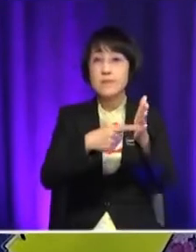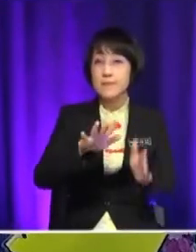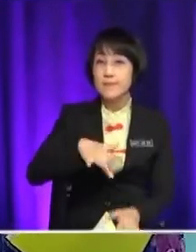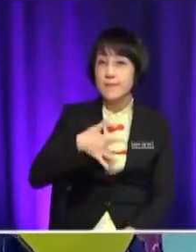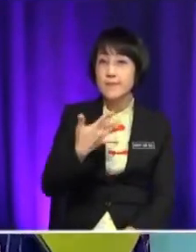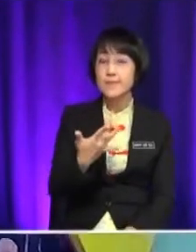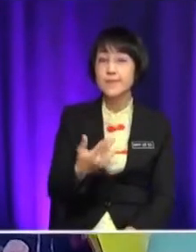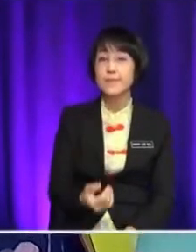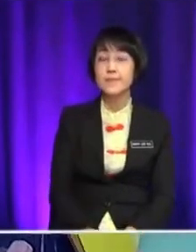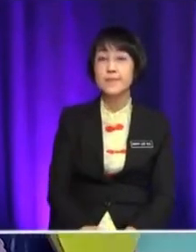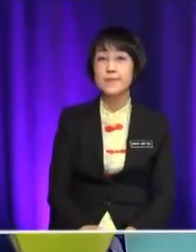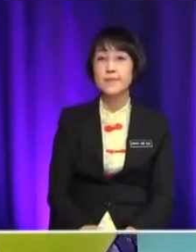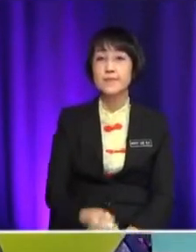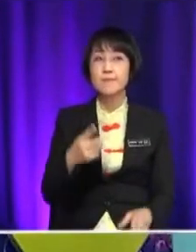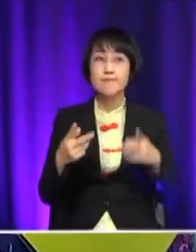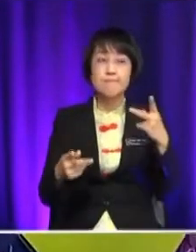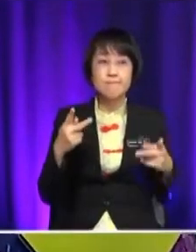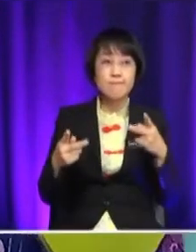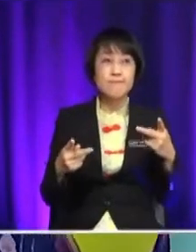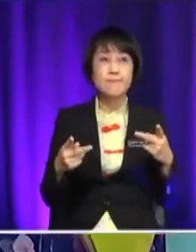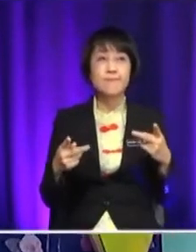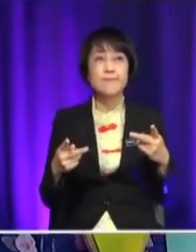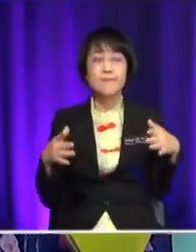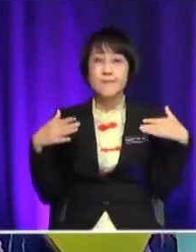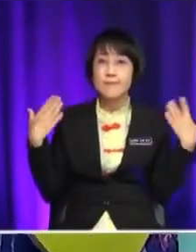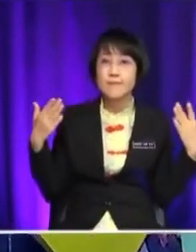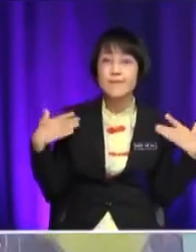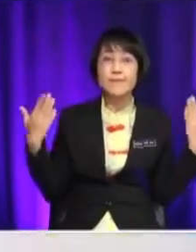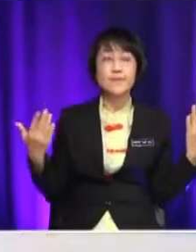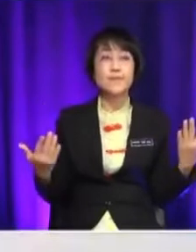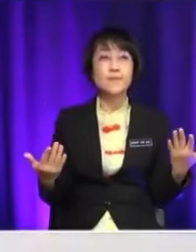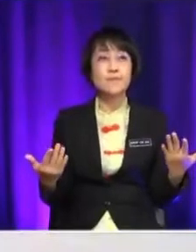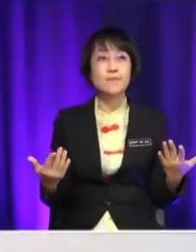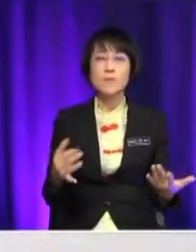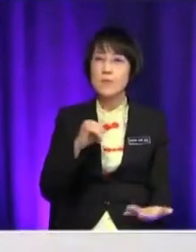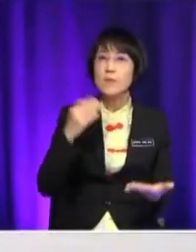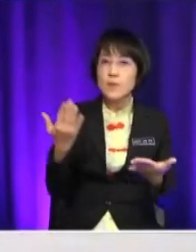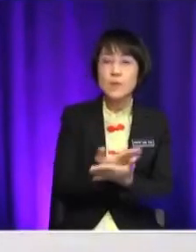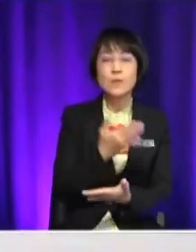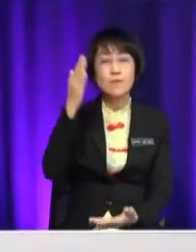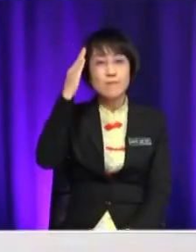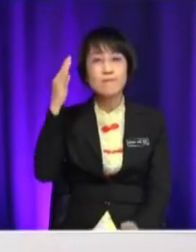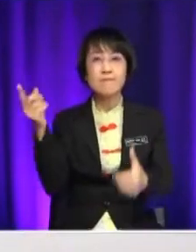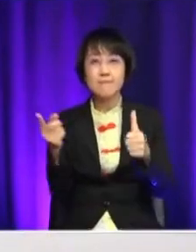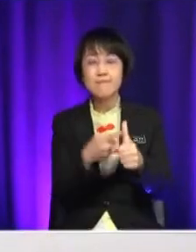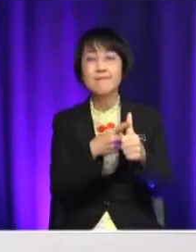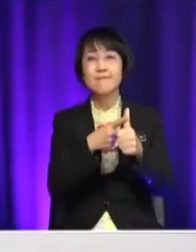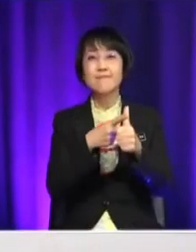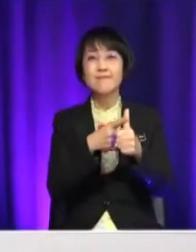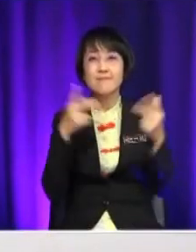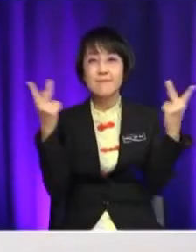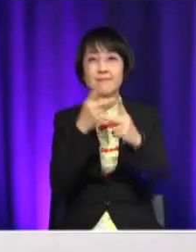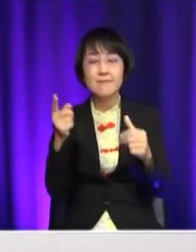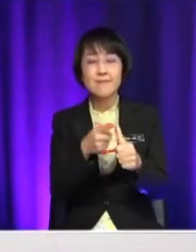perasaan, ya. Kalau teruja, tadi Azlina, kan? Azlina kata, saya baru tahu kali pertama mendengar Trash